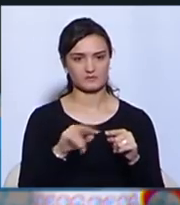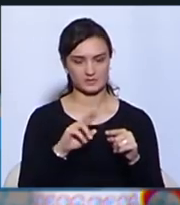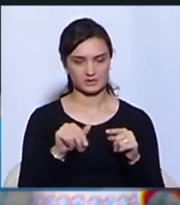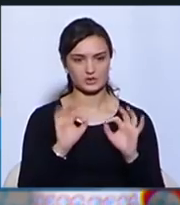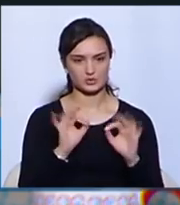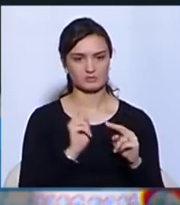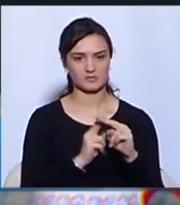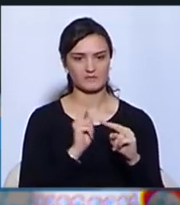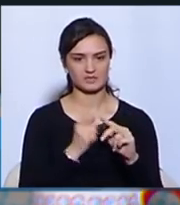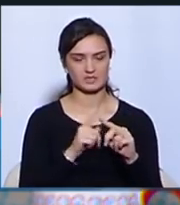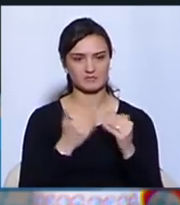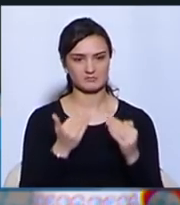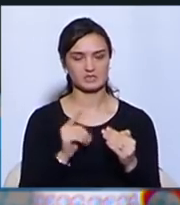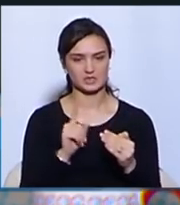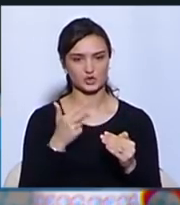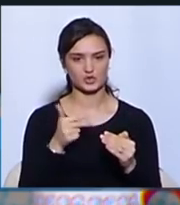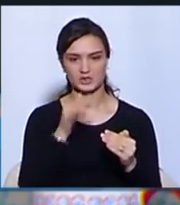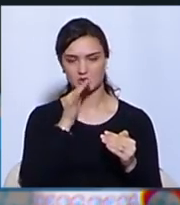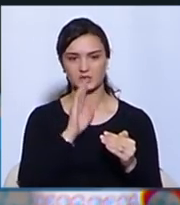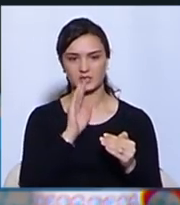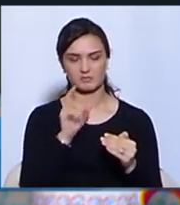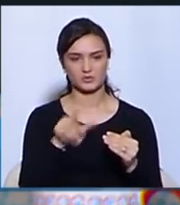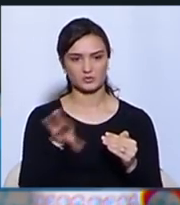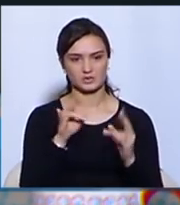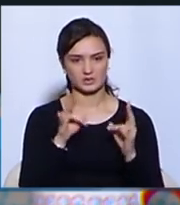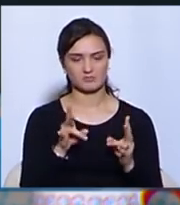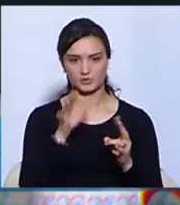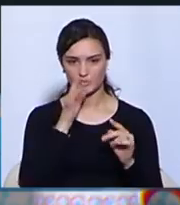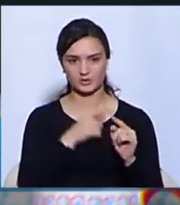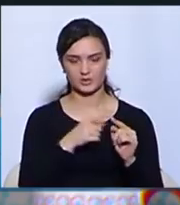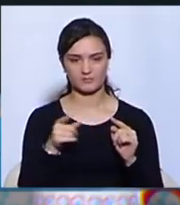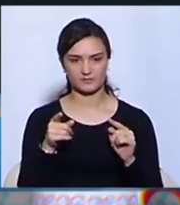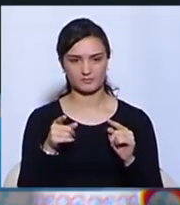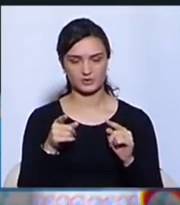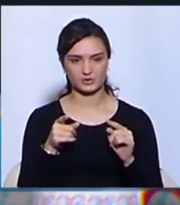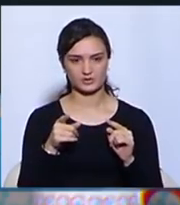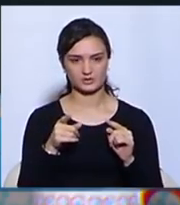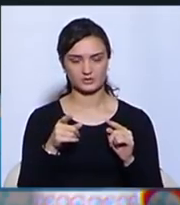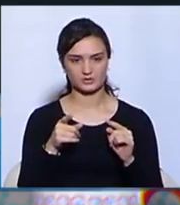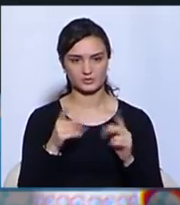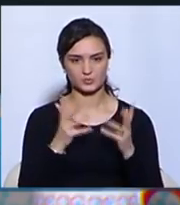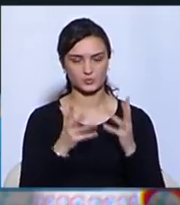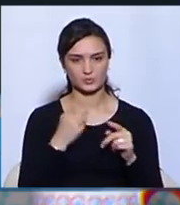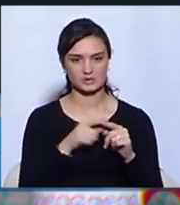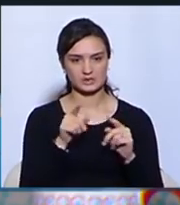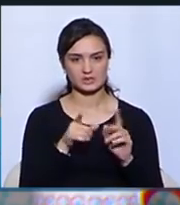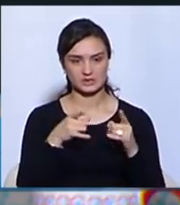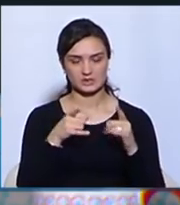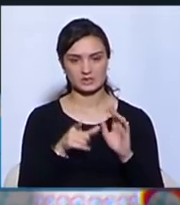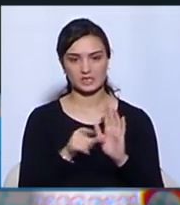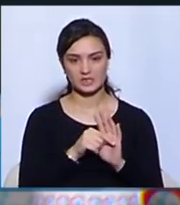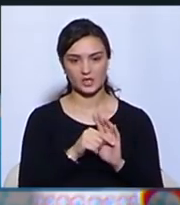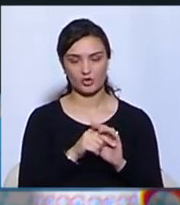სწორედ პრევენცია იმის, რაც აი 30 წლის ქალბატონს დაემართა დროთა განმავლობაში. თუ ეს